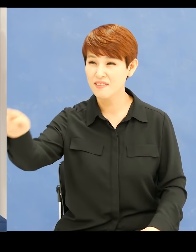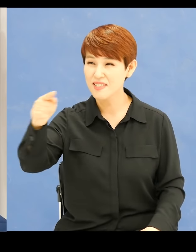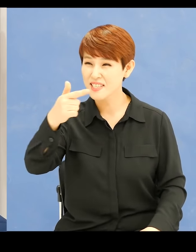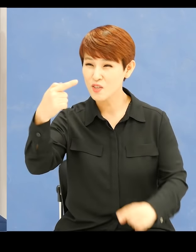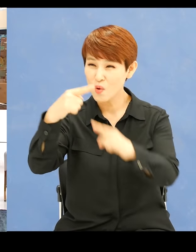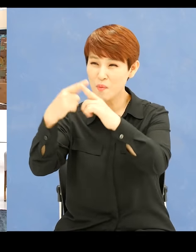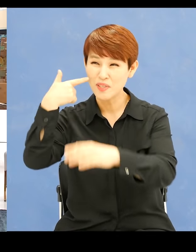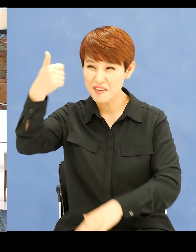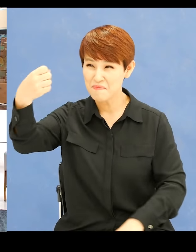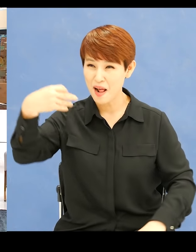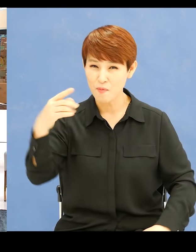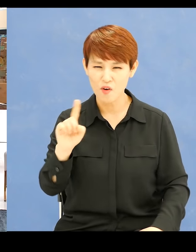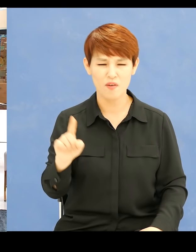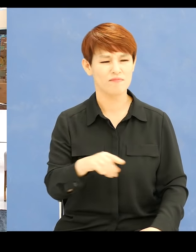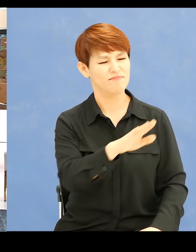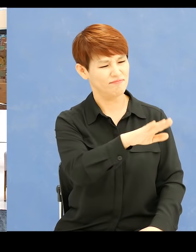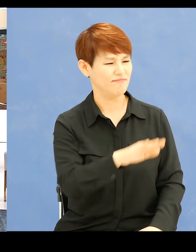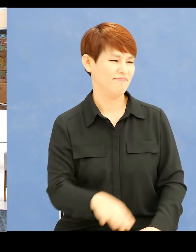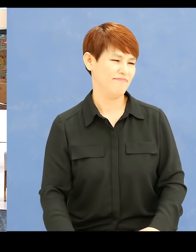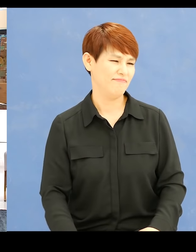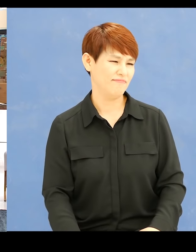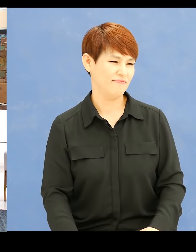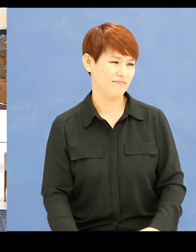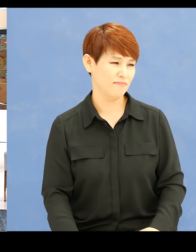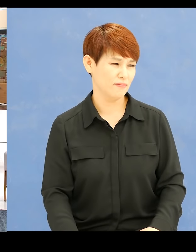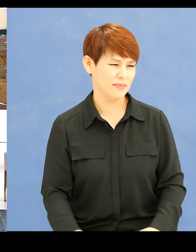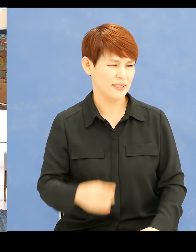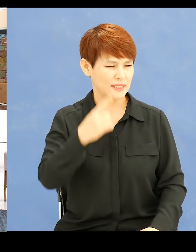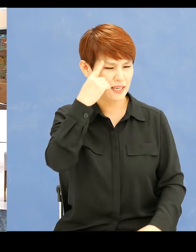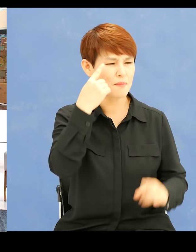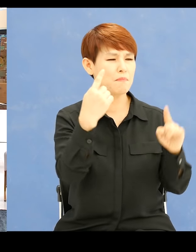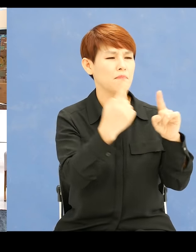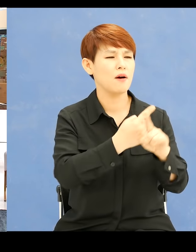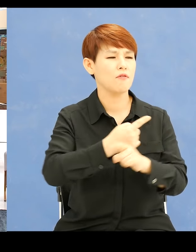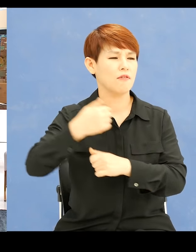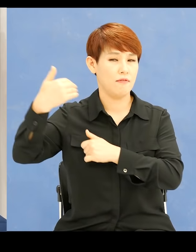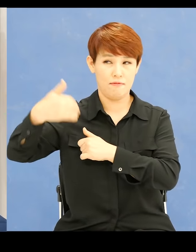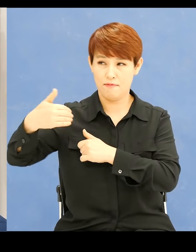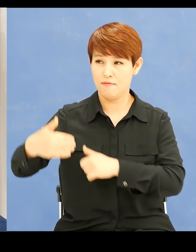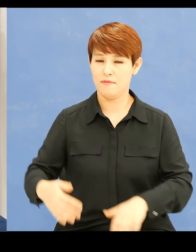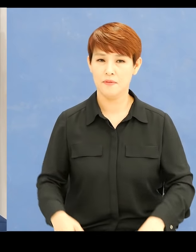커피를 마시면서 내리는 최 목사님 그렇게 생각하면 안 돼.